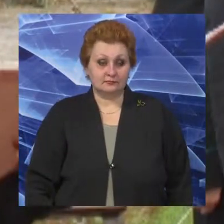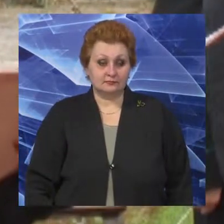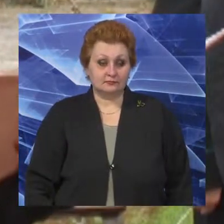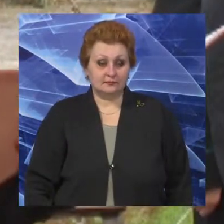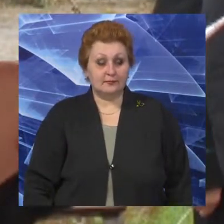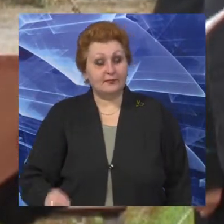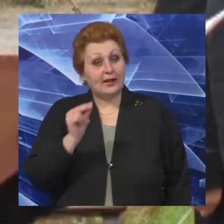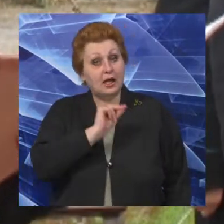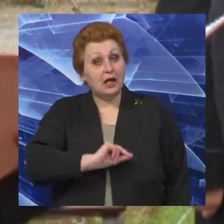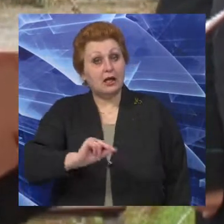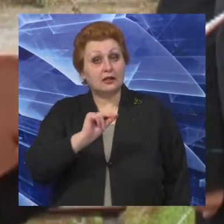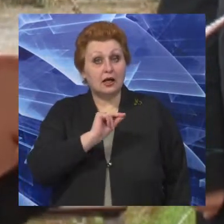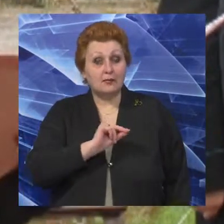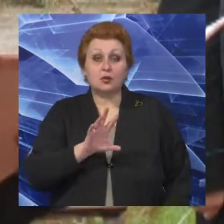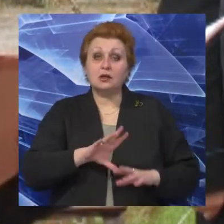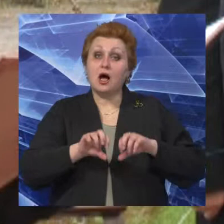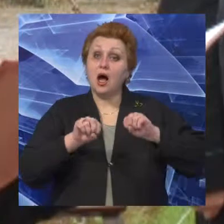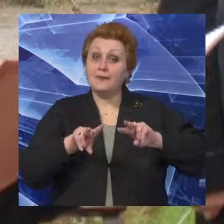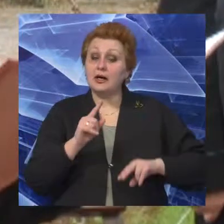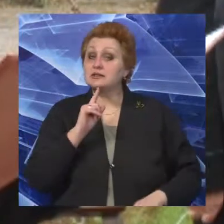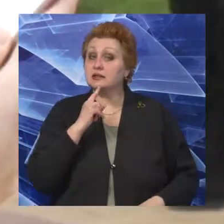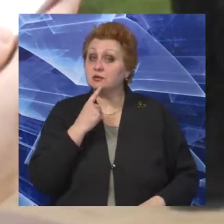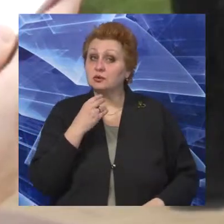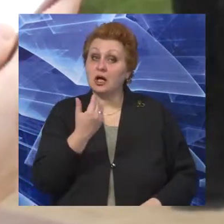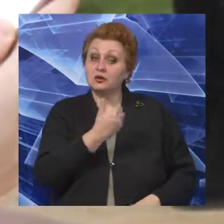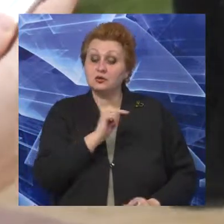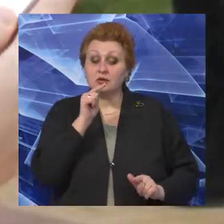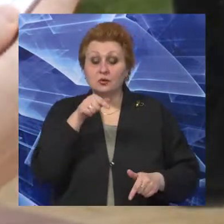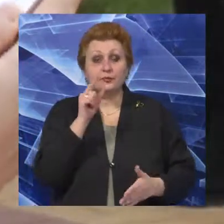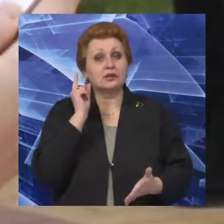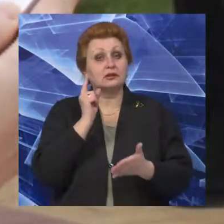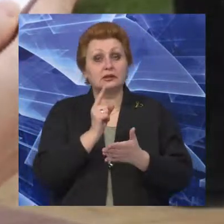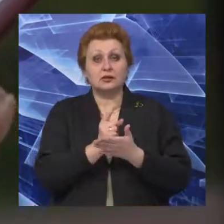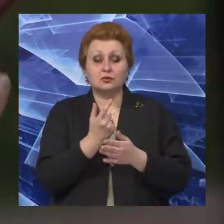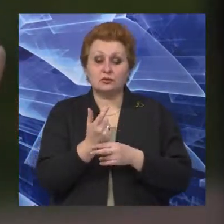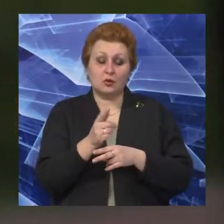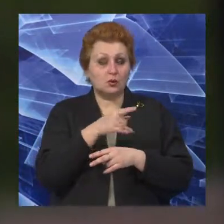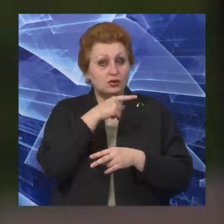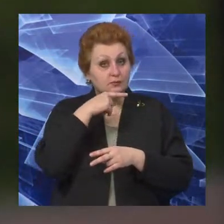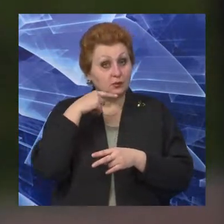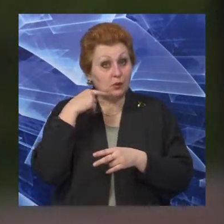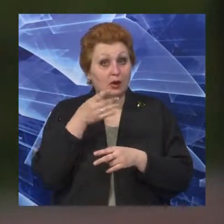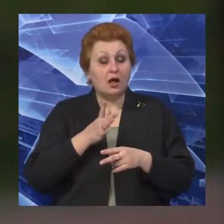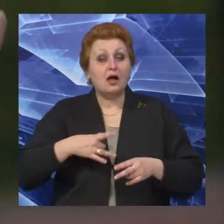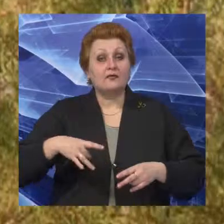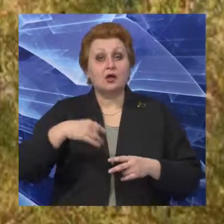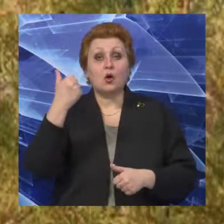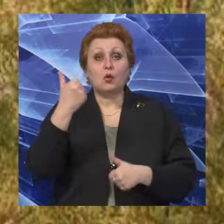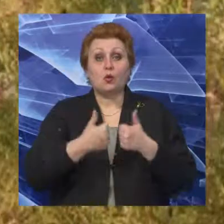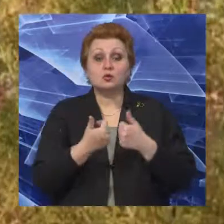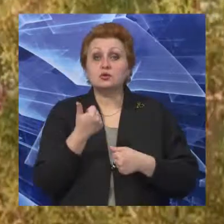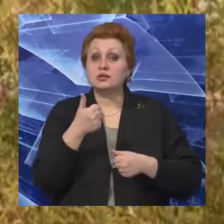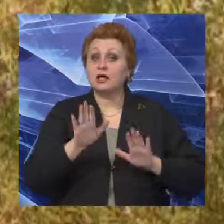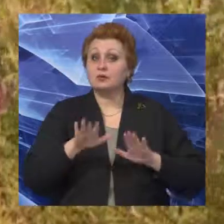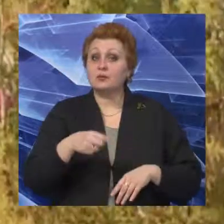торжественно клянусь. Работа судебного пристава и опасна, и трудна, но желающих устроиться на эту должность более чем достаточно. В ряде регионов конкурс на